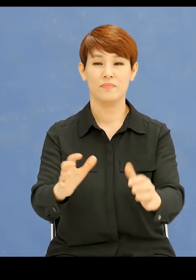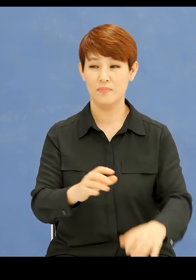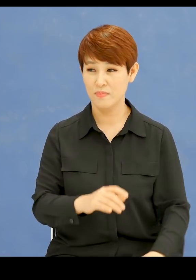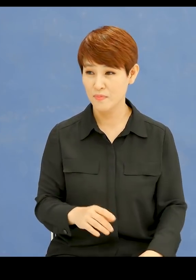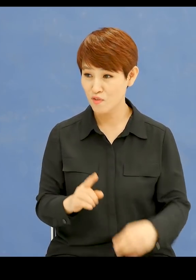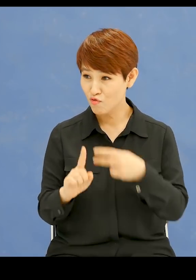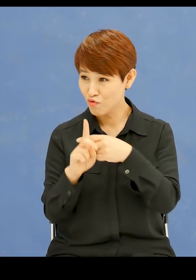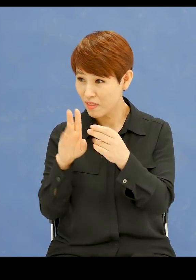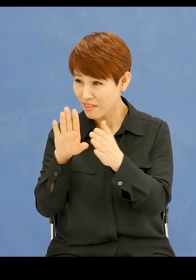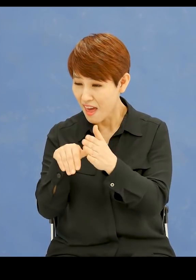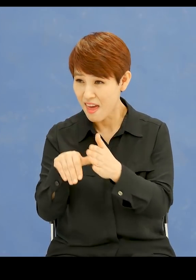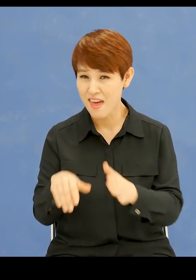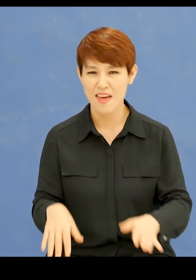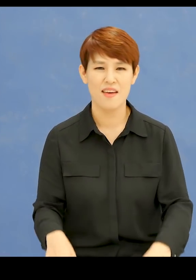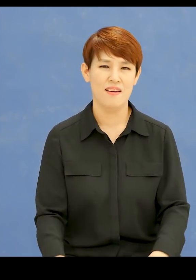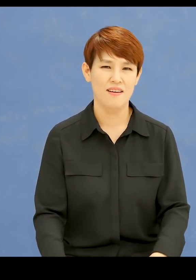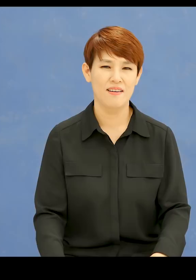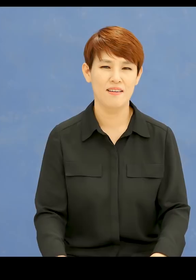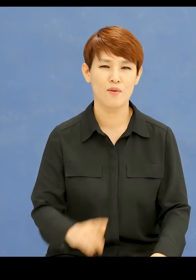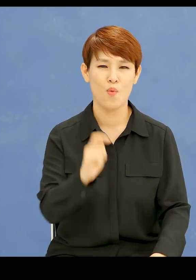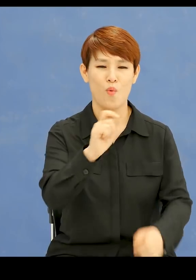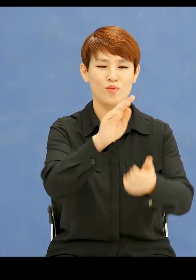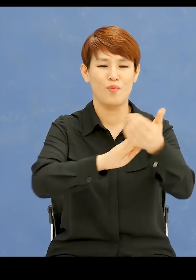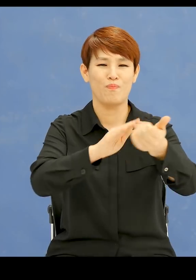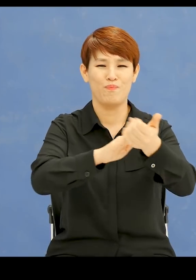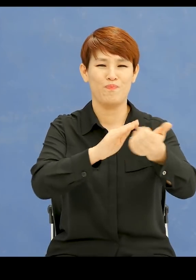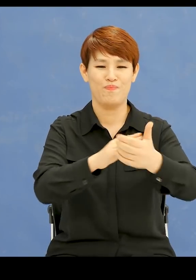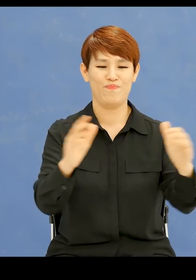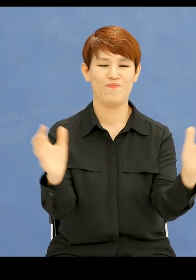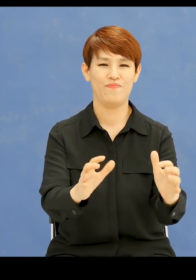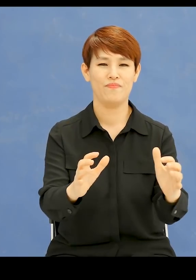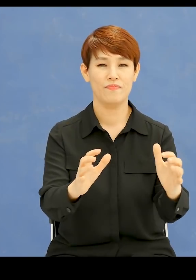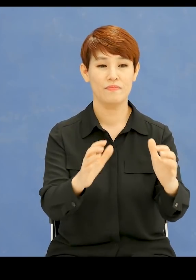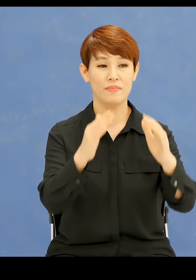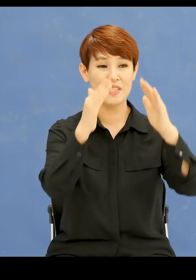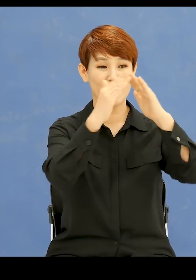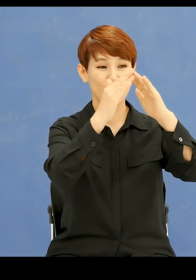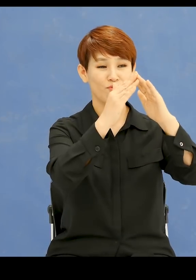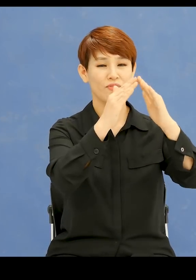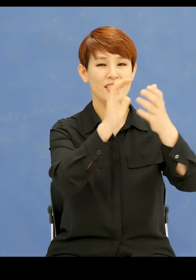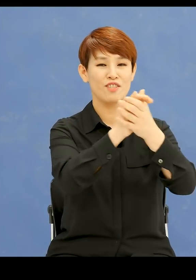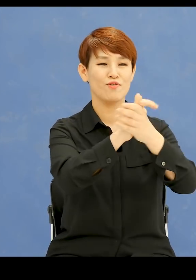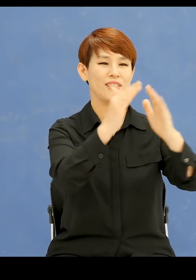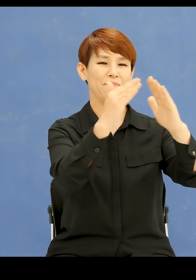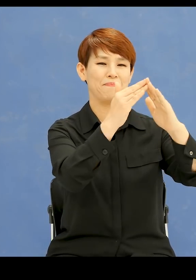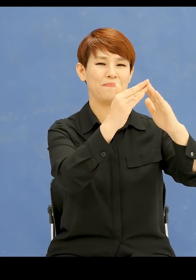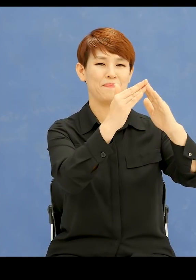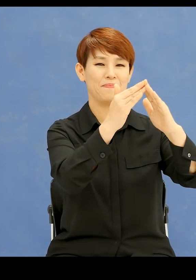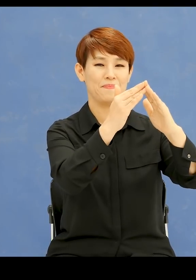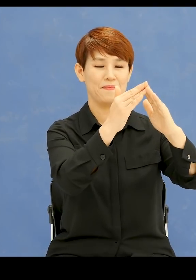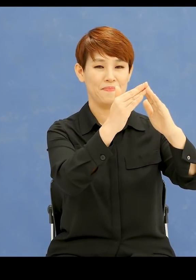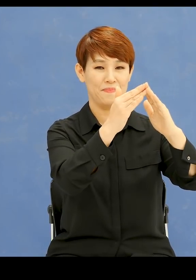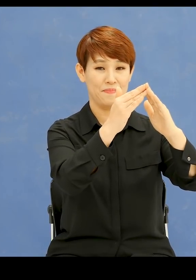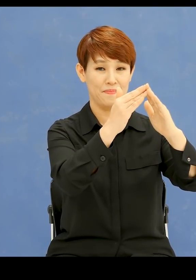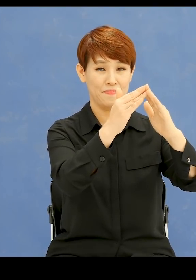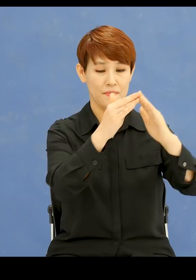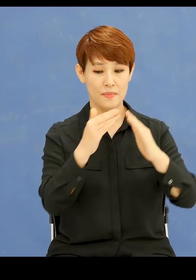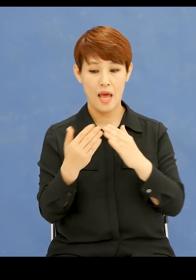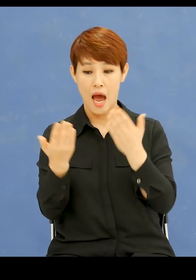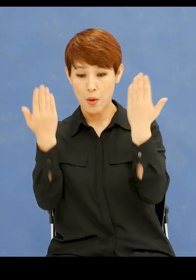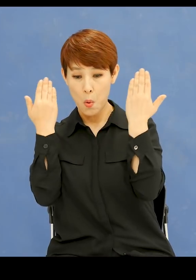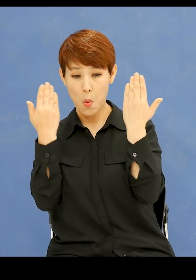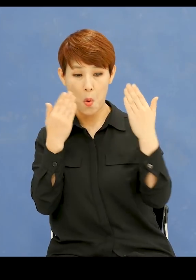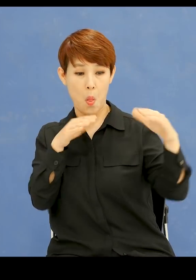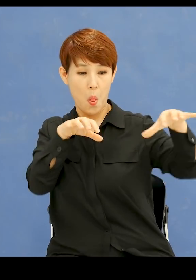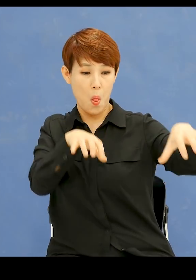때요? 네, 중학교 때 도박단을 만들어서 친구네 집에서 제 중학교 근처에 집이 있었어요. 걸어가면 바로